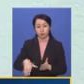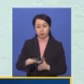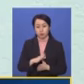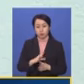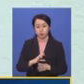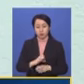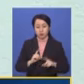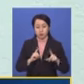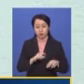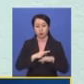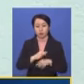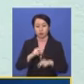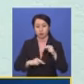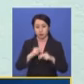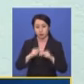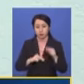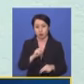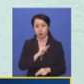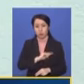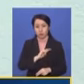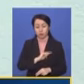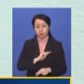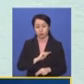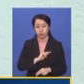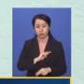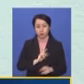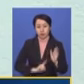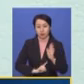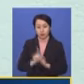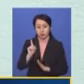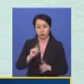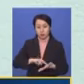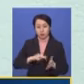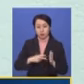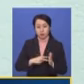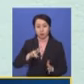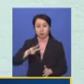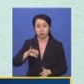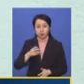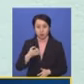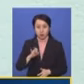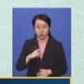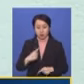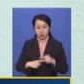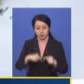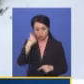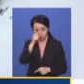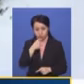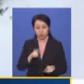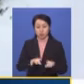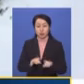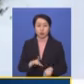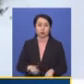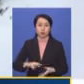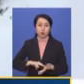завезены. Ведутся строительные работы. Запуск объекта запланирован на май следующего года. Также в